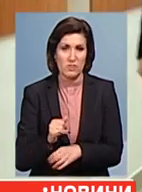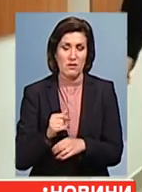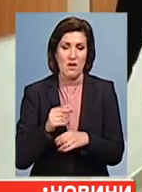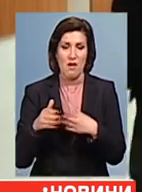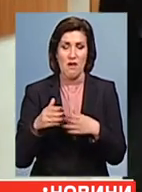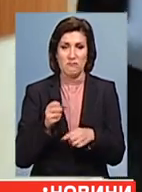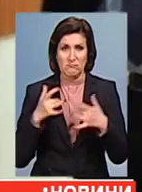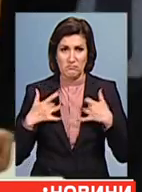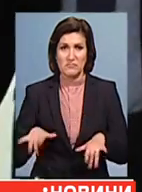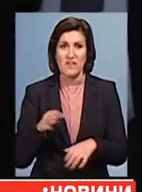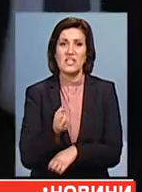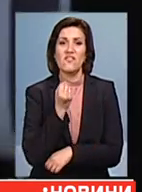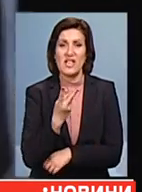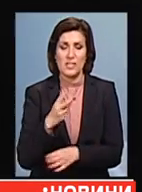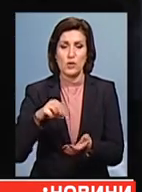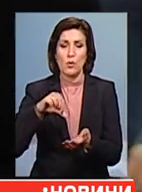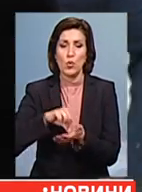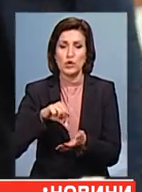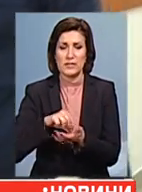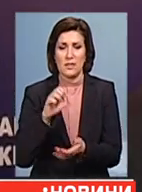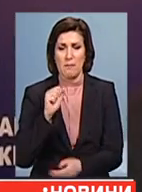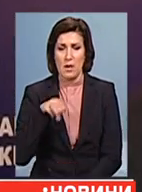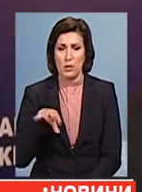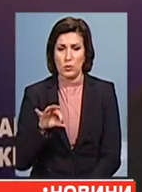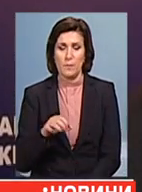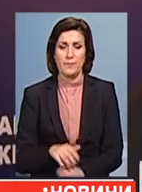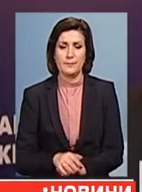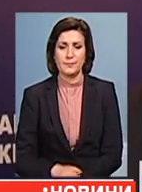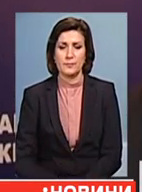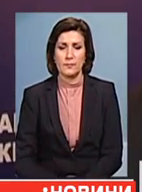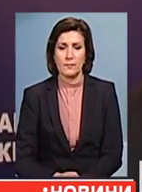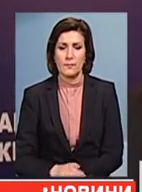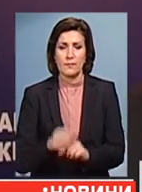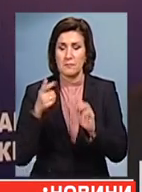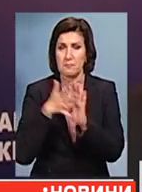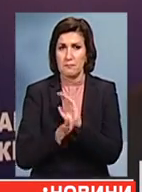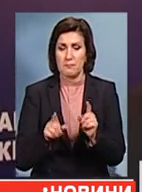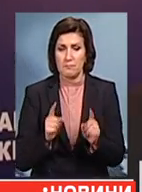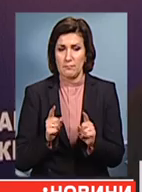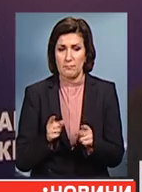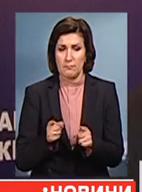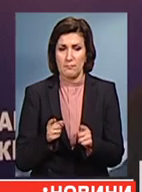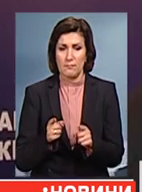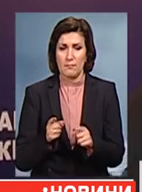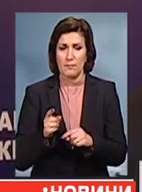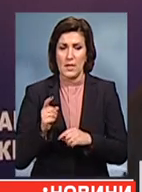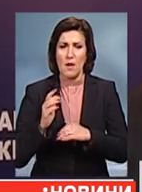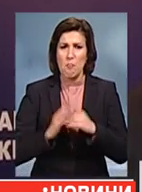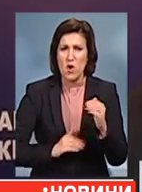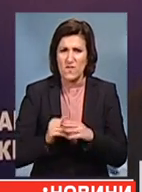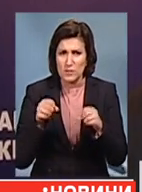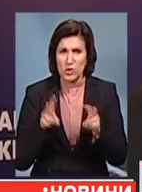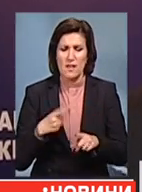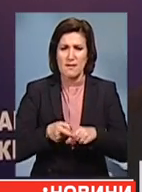двері вказали навіть 12 учасникам АТО. Нам не зрозуміло, чому стосовно того професіонала, який